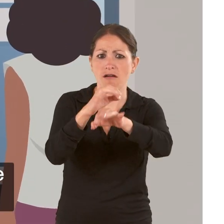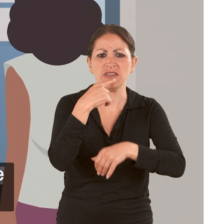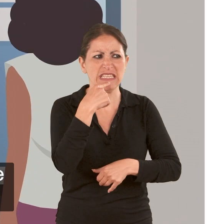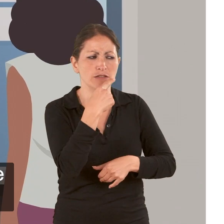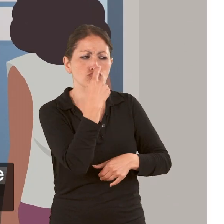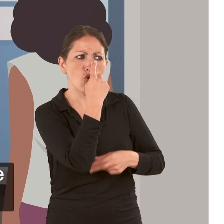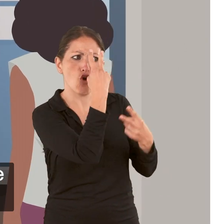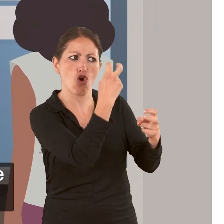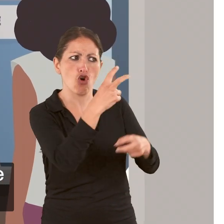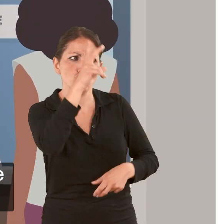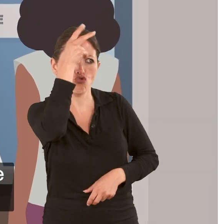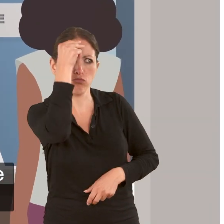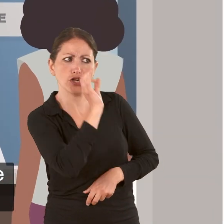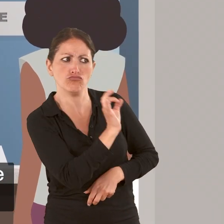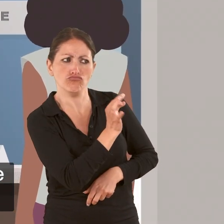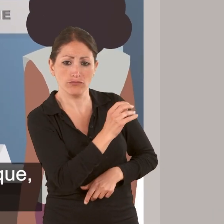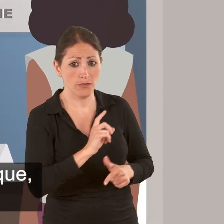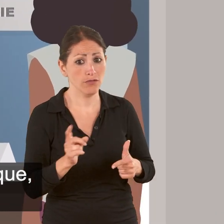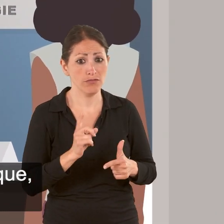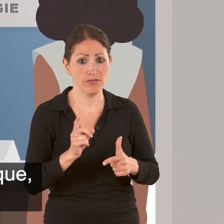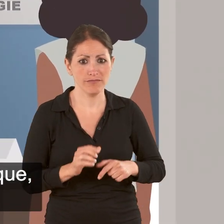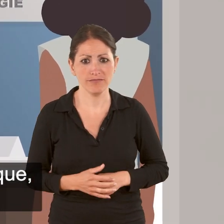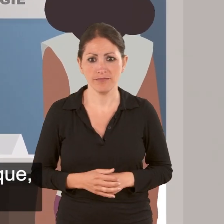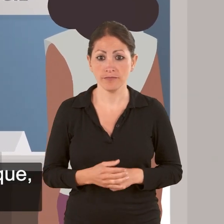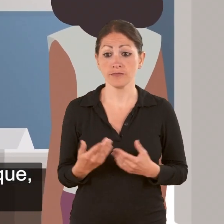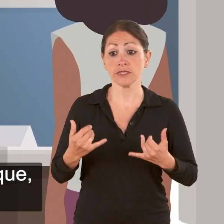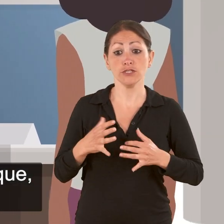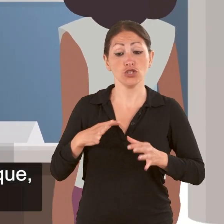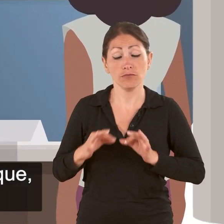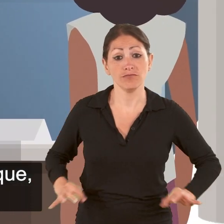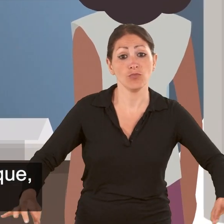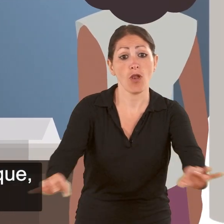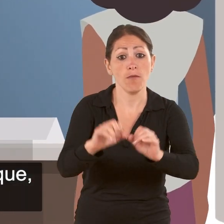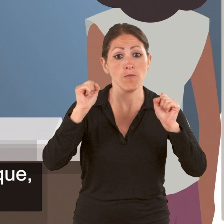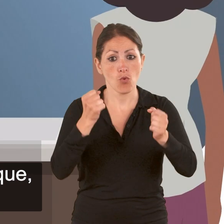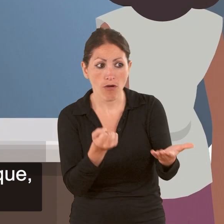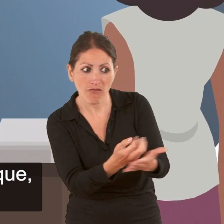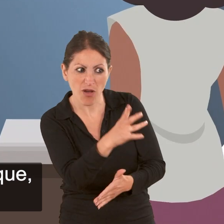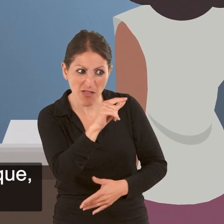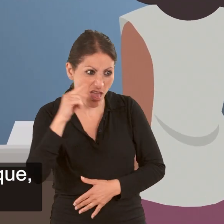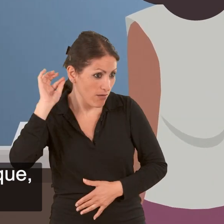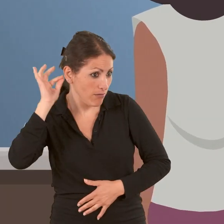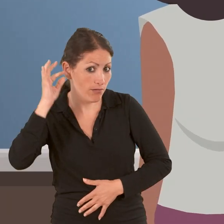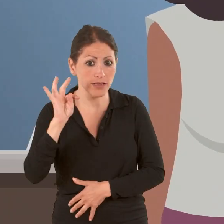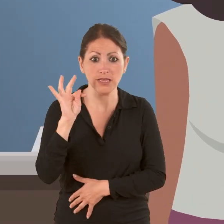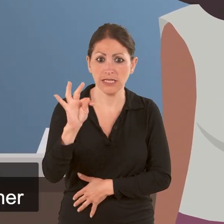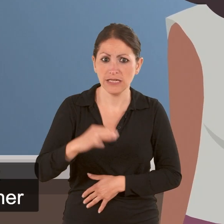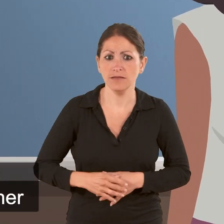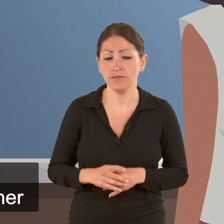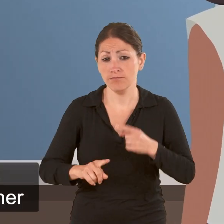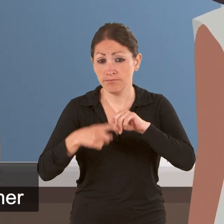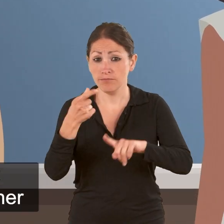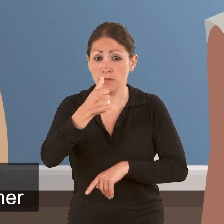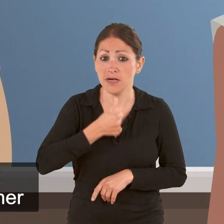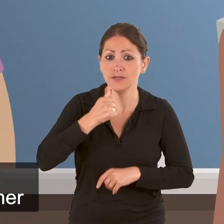vous entendre qu'il vous a parfaitement compris. Si votre établissement est équipé d'une boucle magnétique, faites-le savoir à la personne à son arrivée.